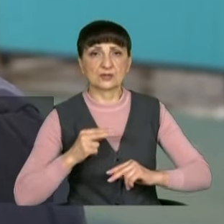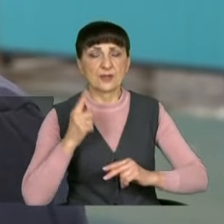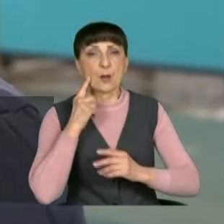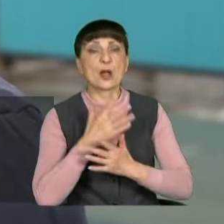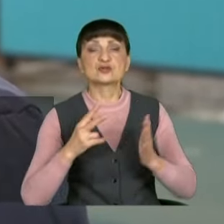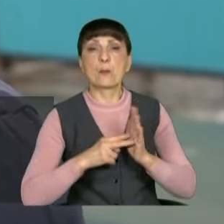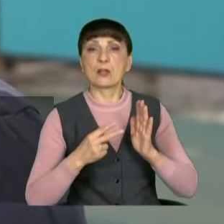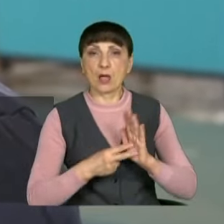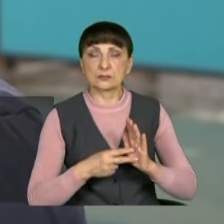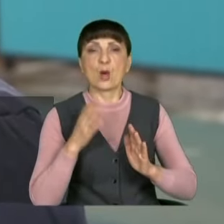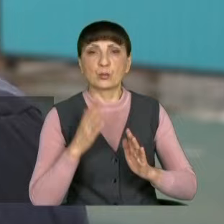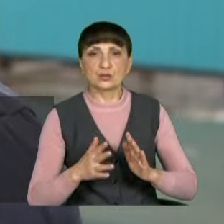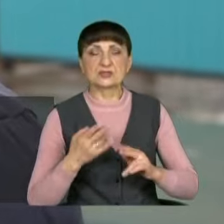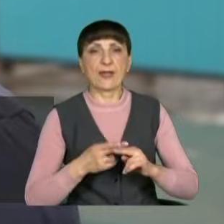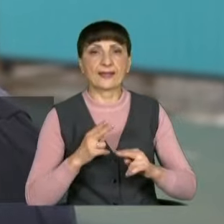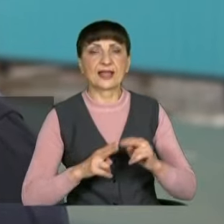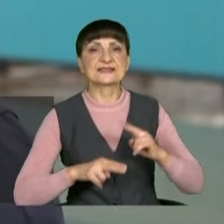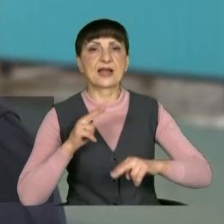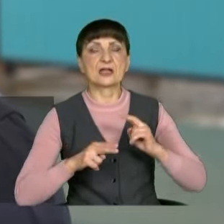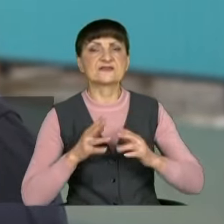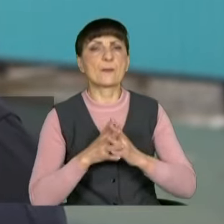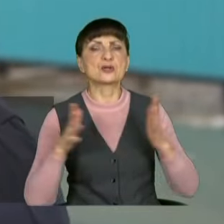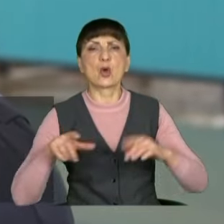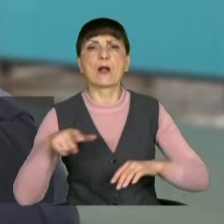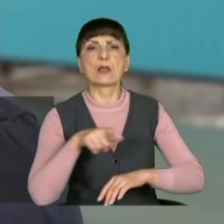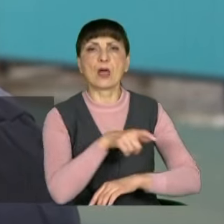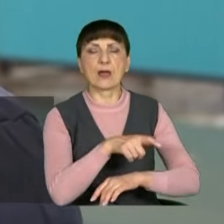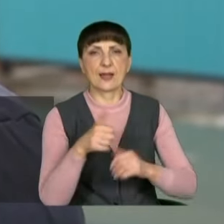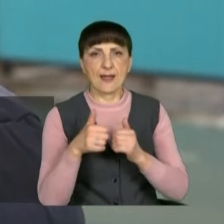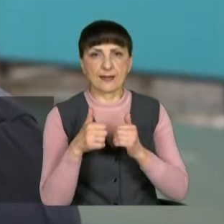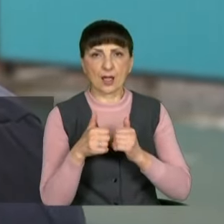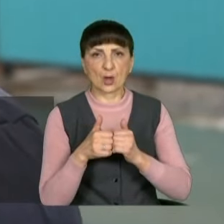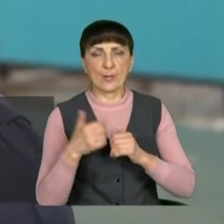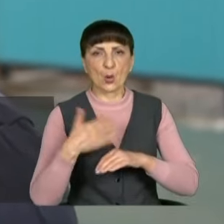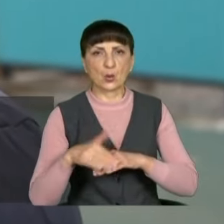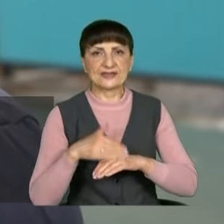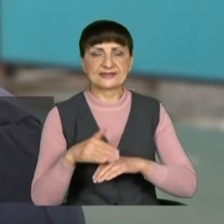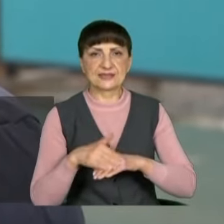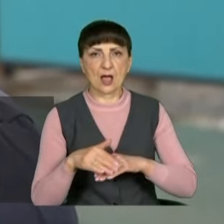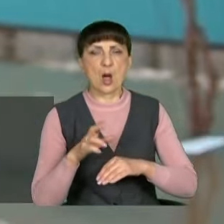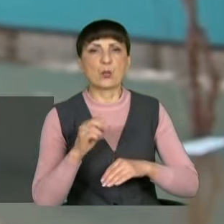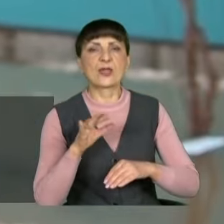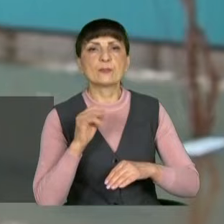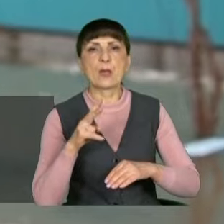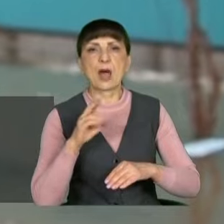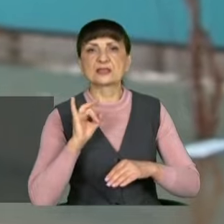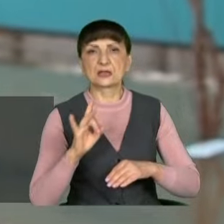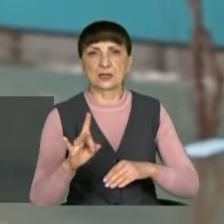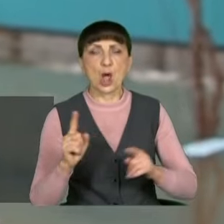планах. Это строительство большого канала вдоль улицы Букимбай-Батыра,